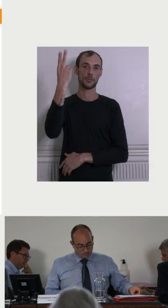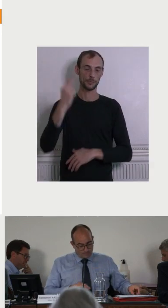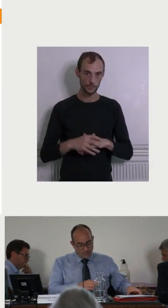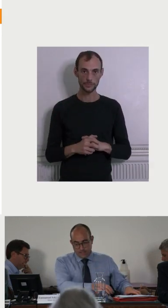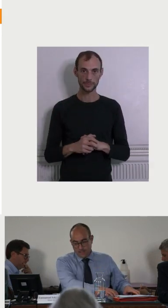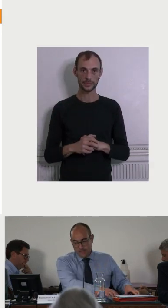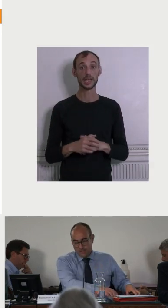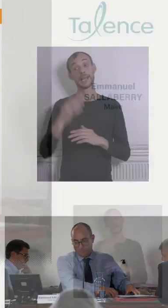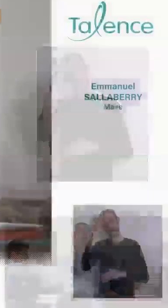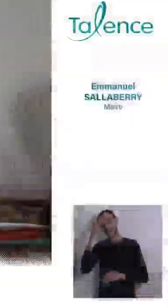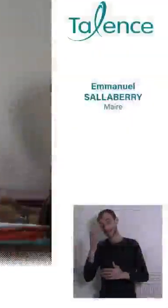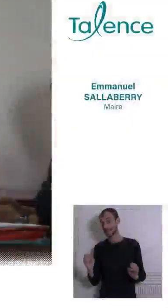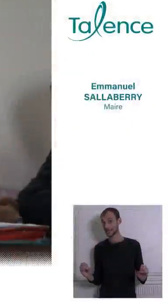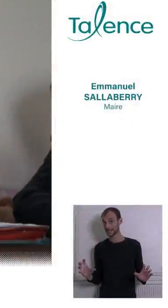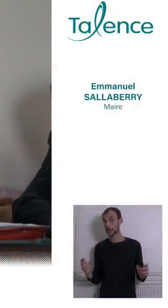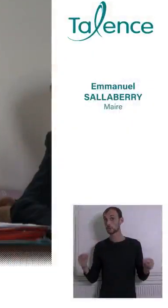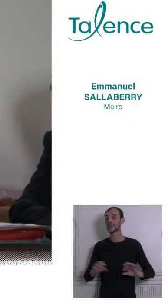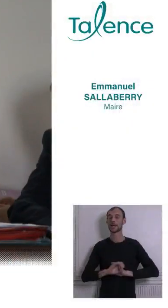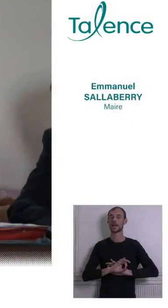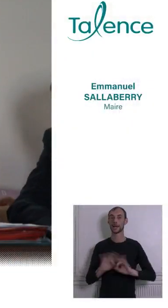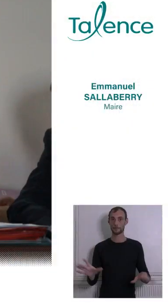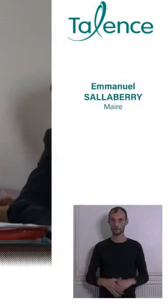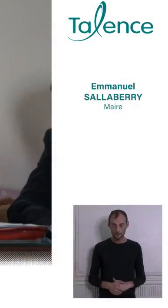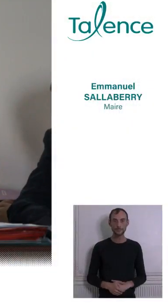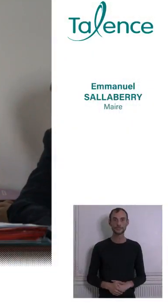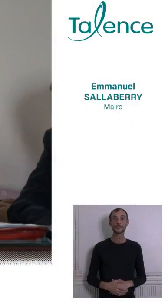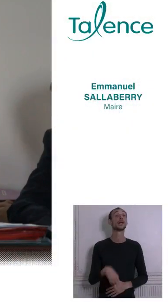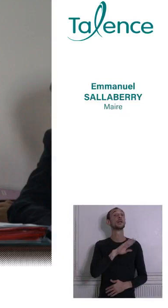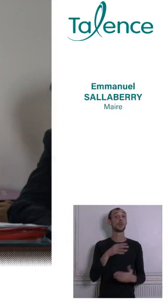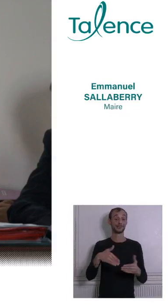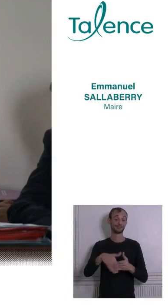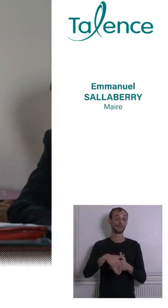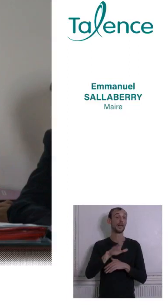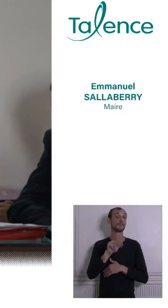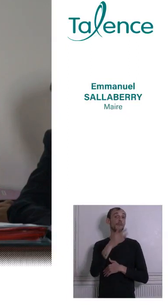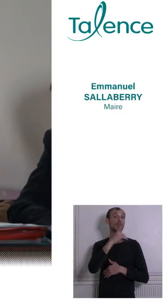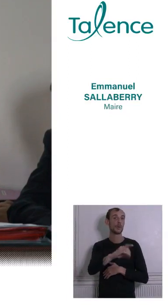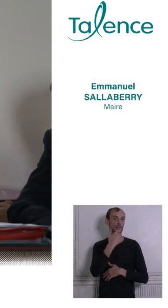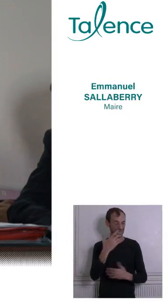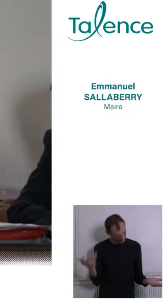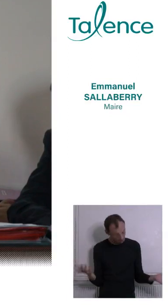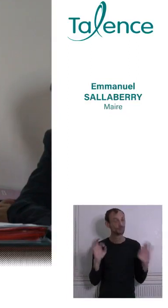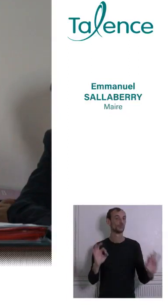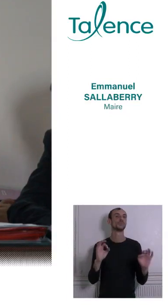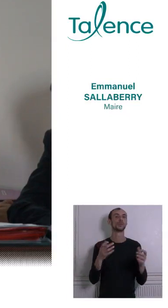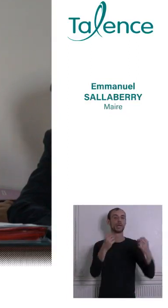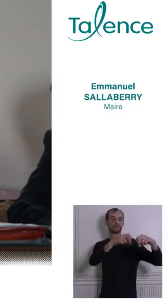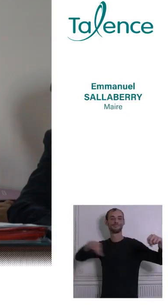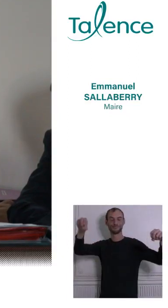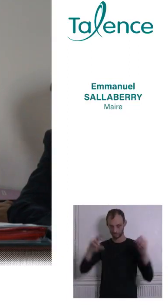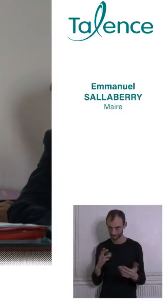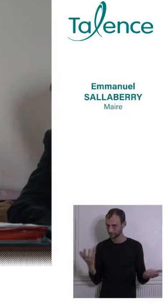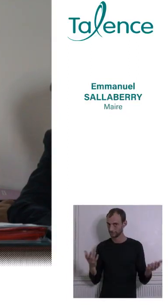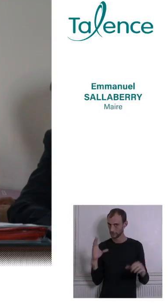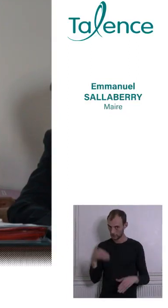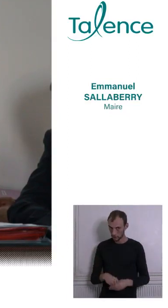On a commencé depuis plusieurs mois maintenant le développement des cours Oasis avec des choses qui